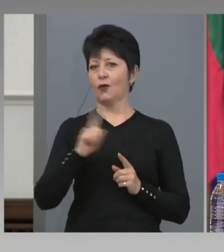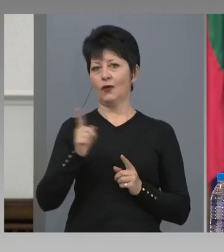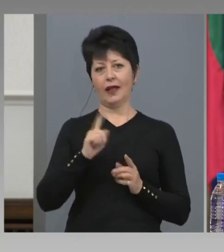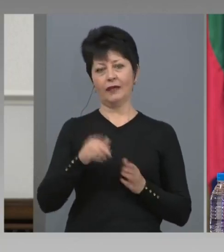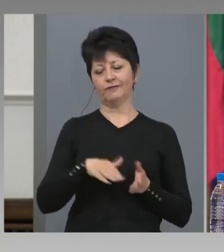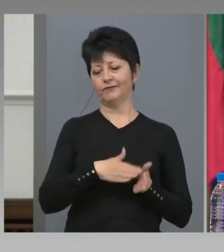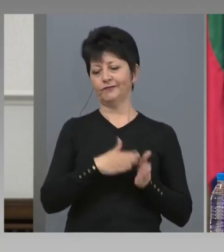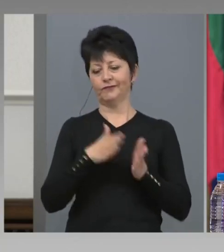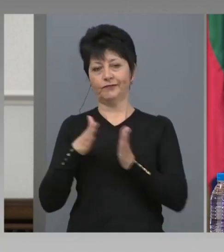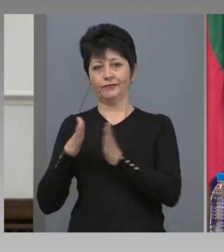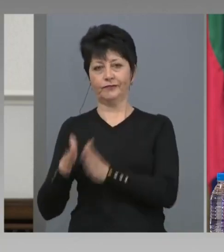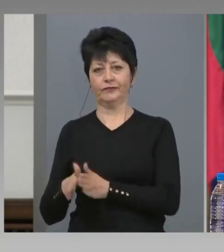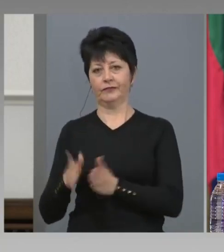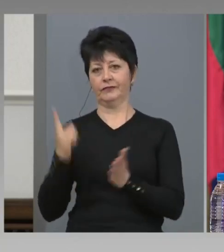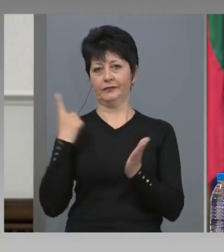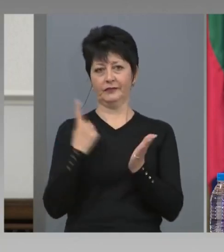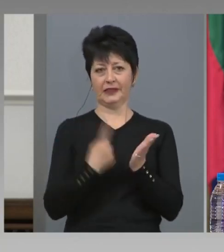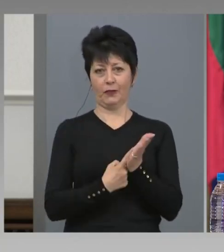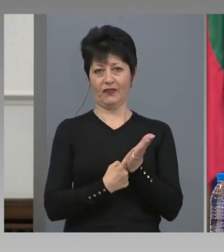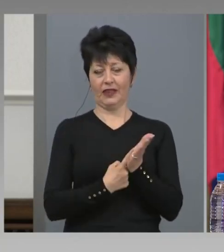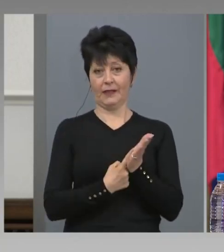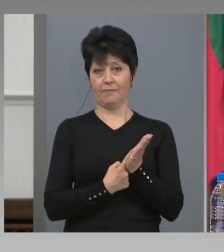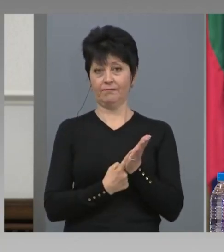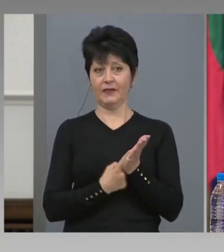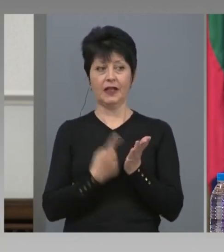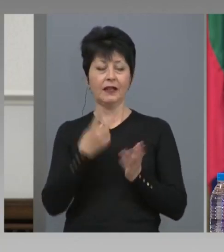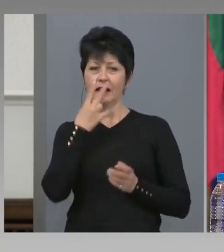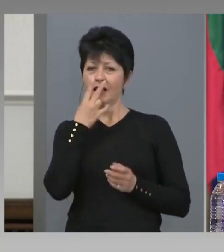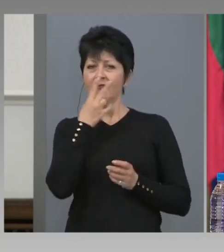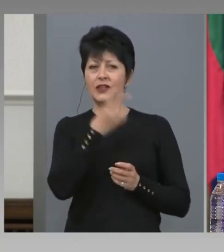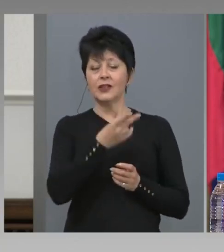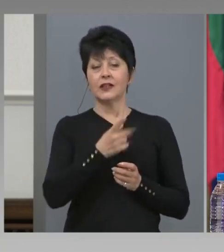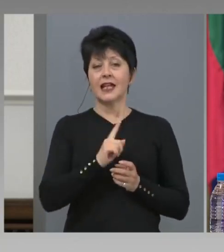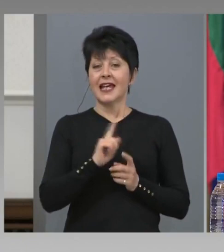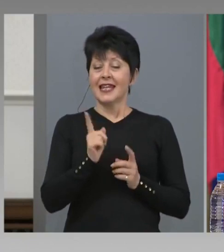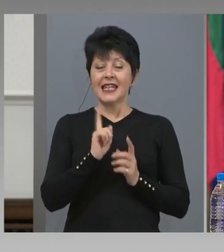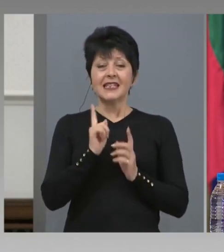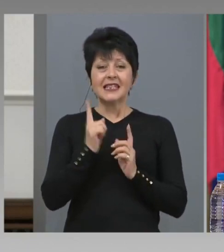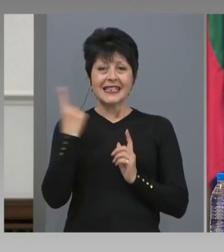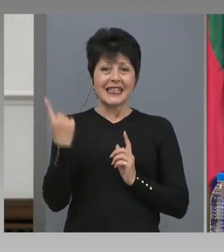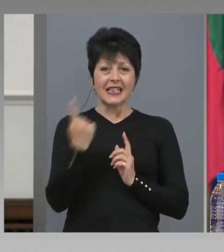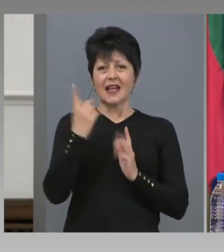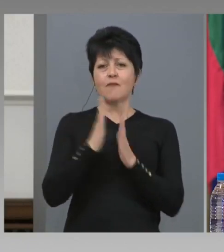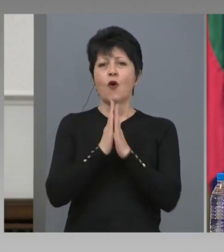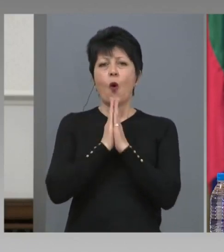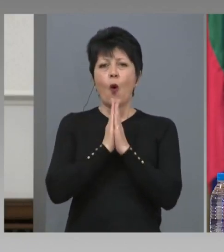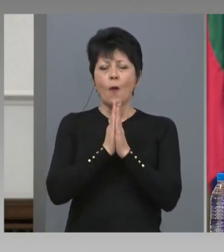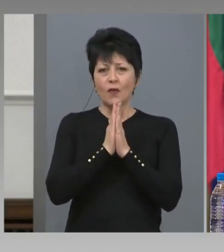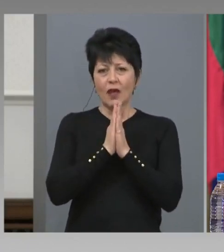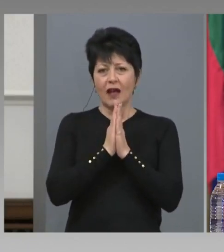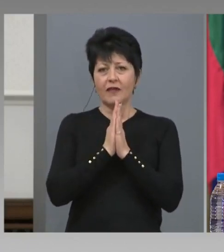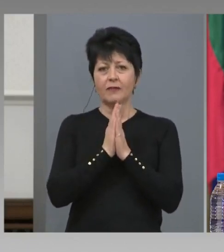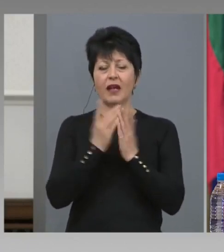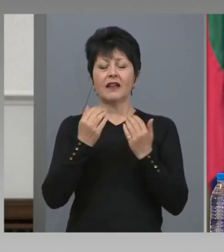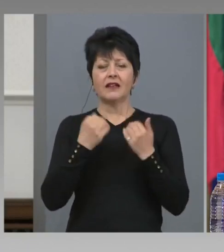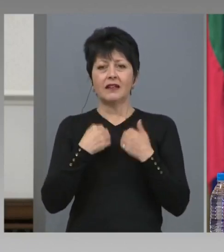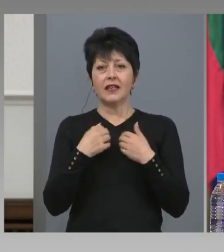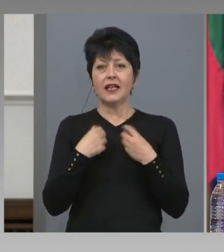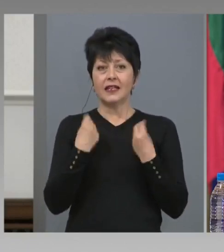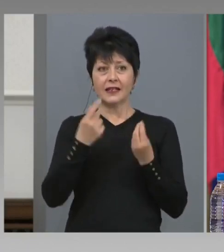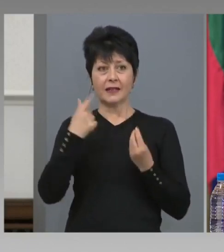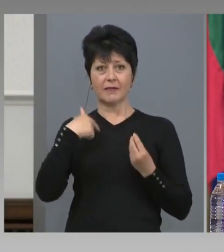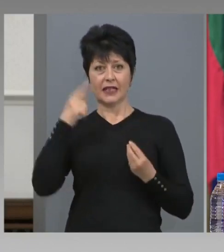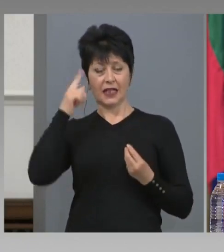отменяме заповедта. Така че, виждате, не само умоляваме, действително разчитаме на дисциплината и на това,